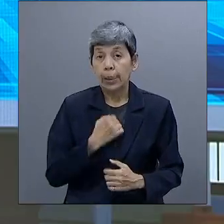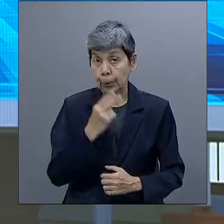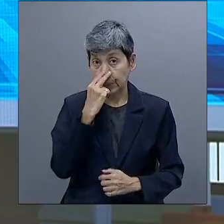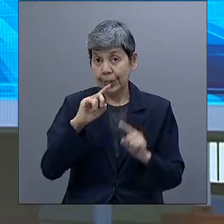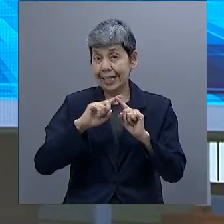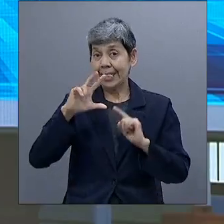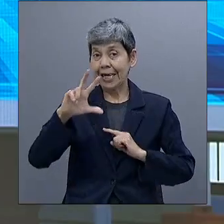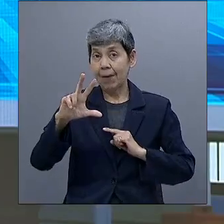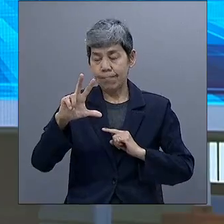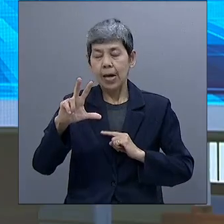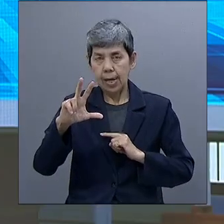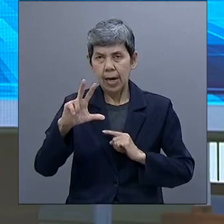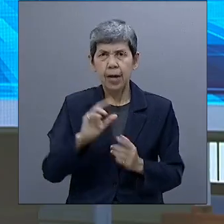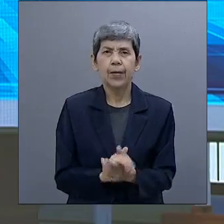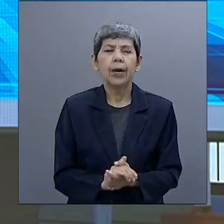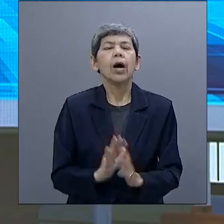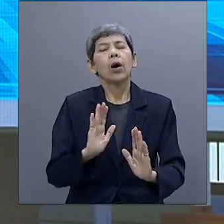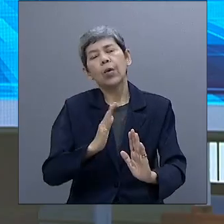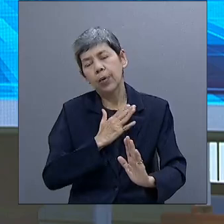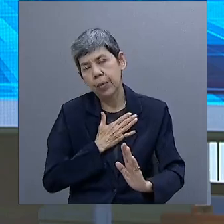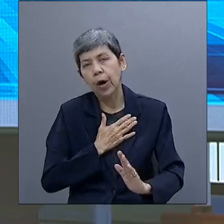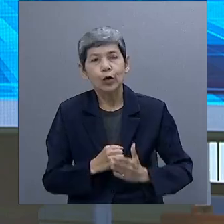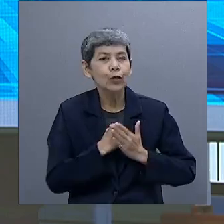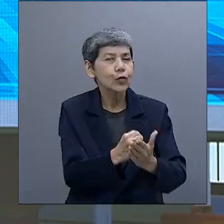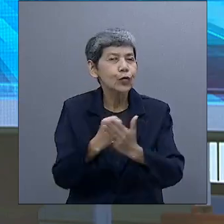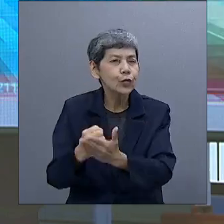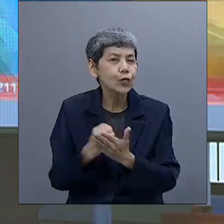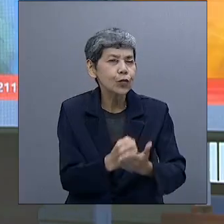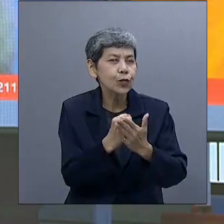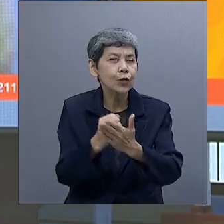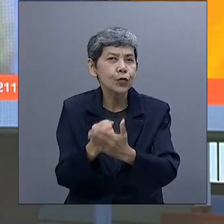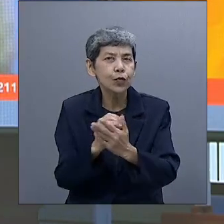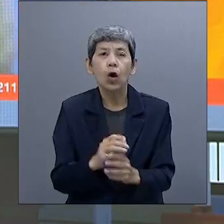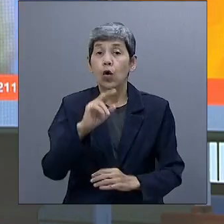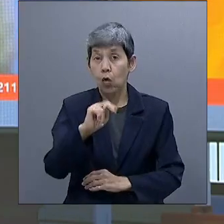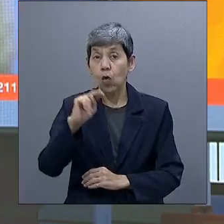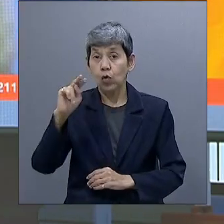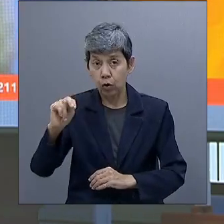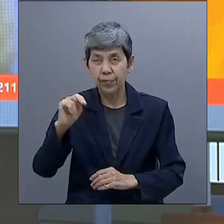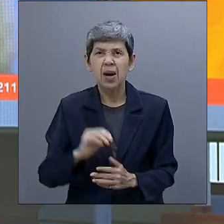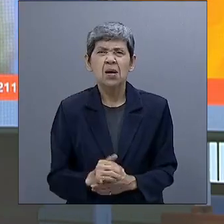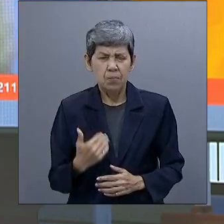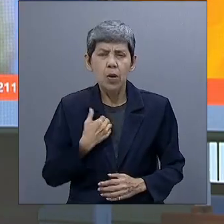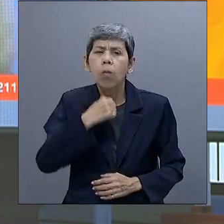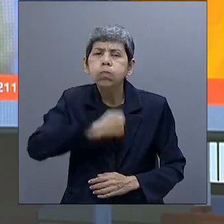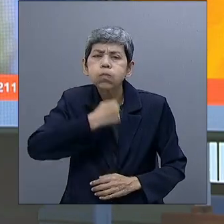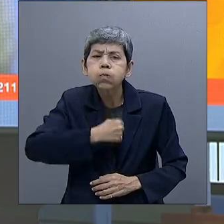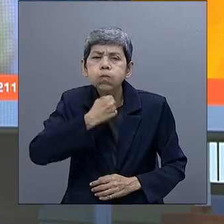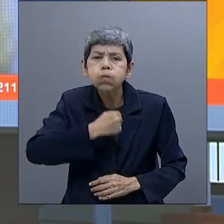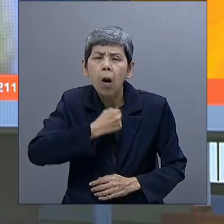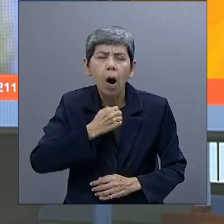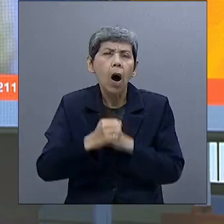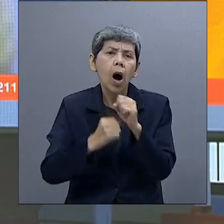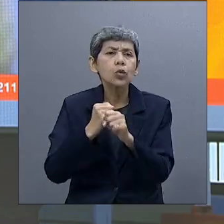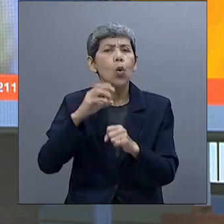ที่ป้ายที่3ค่ะเปลี่ยนอารมณ์มาให้การช่วยเหลือกันหน่อยพื้นที่จังหวัดนนทบุรีนะคะมีคุณลุงคนนึงค่ะอายุ